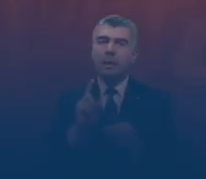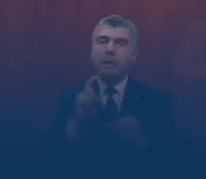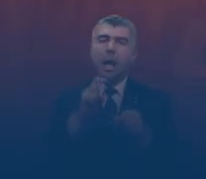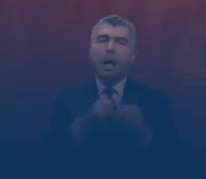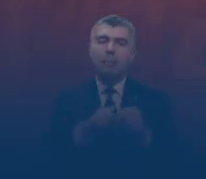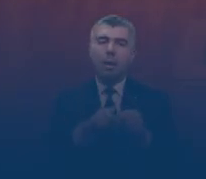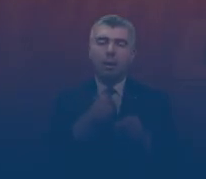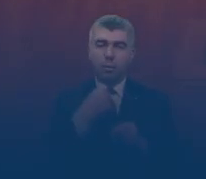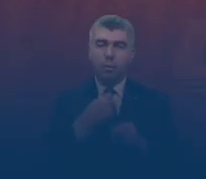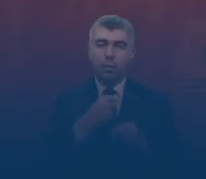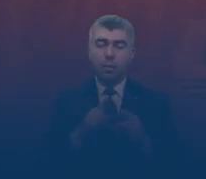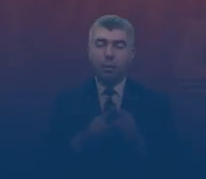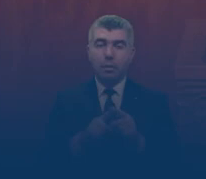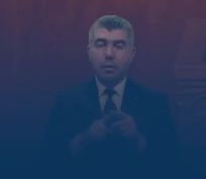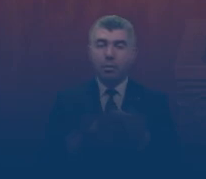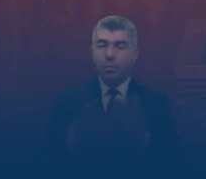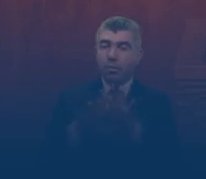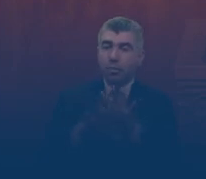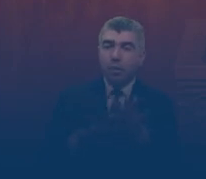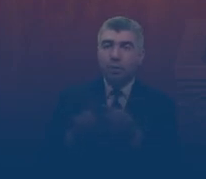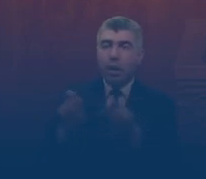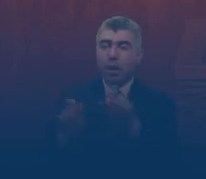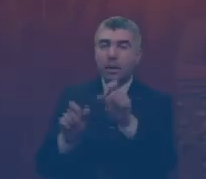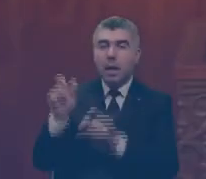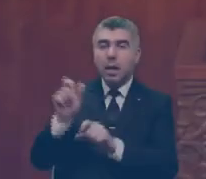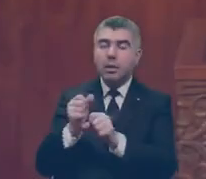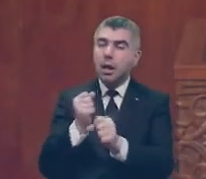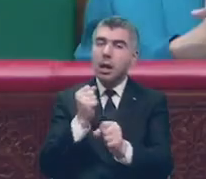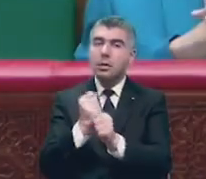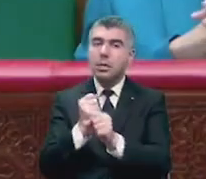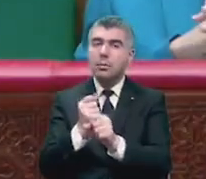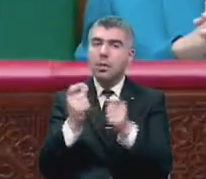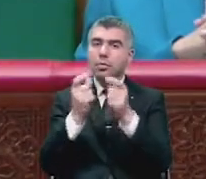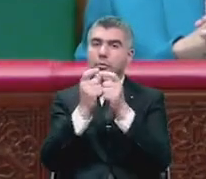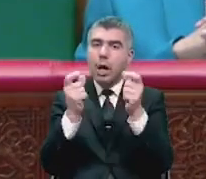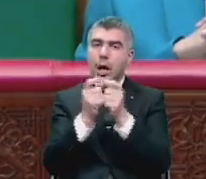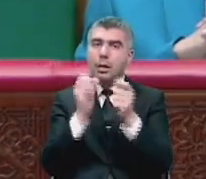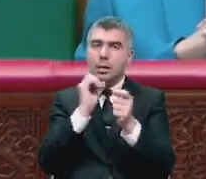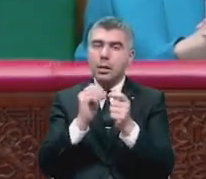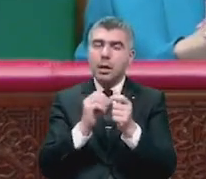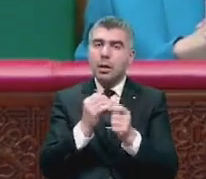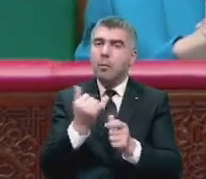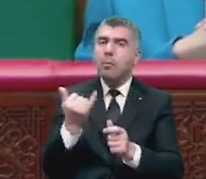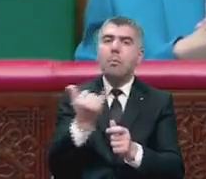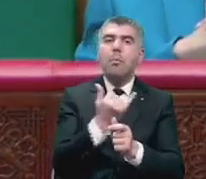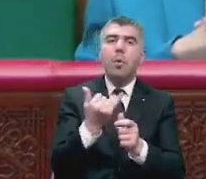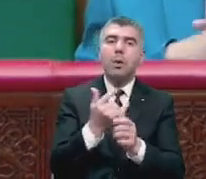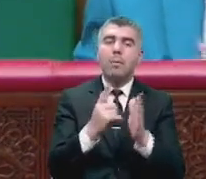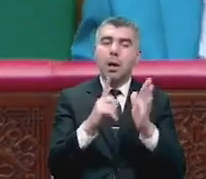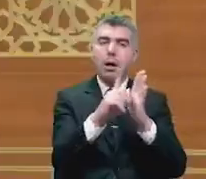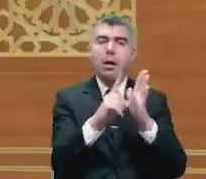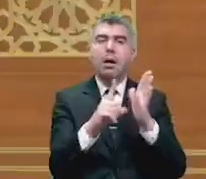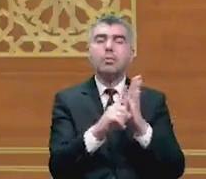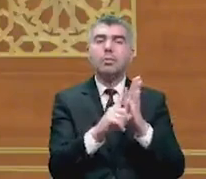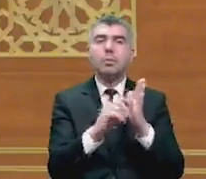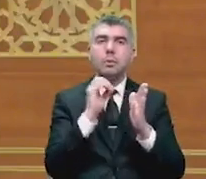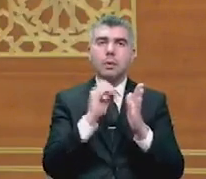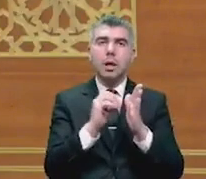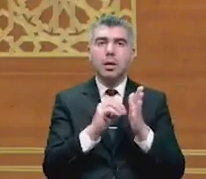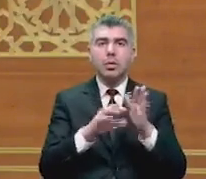فلا حماية اجتماعية للعاملات والعمال وعموم الأجراء دون صيانة حقوقهم الاقتصادية